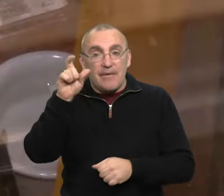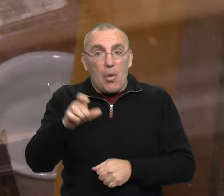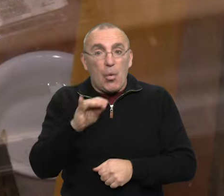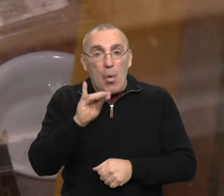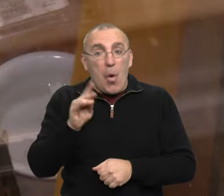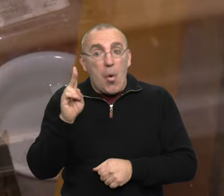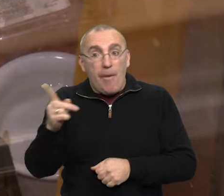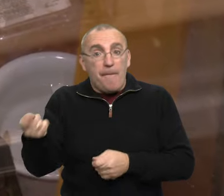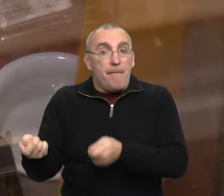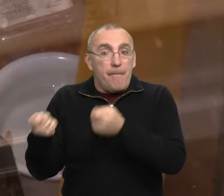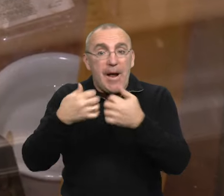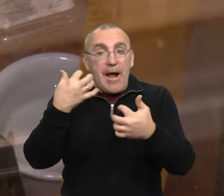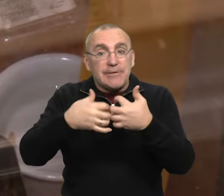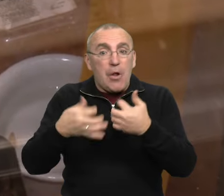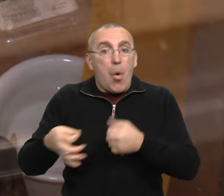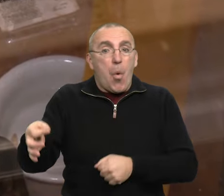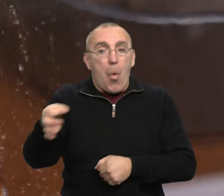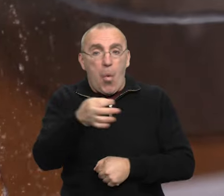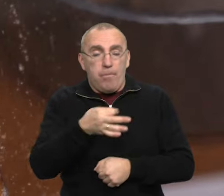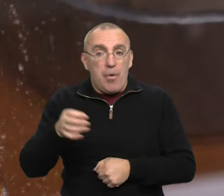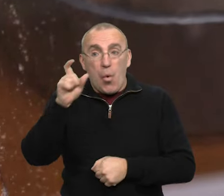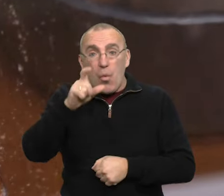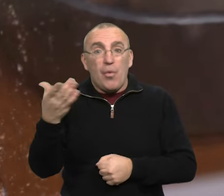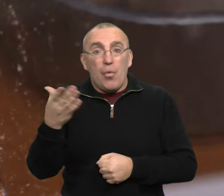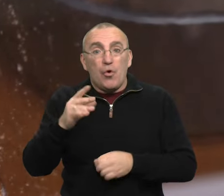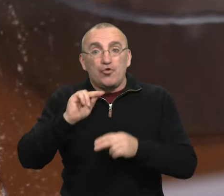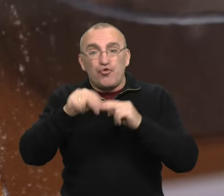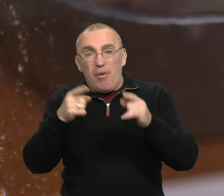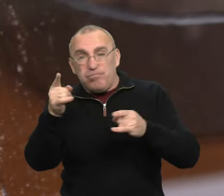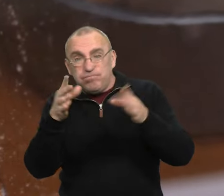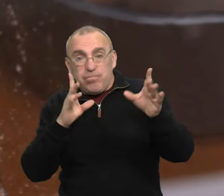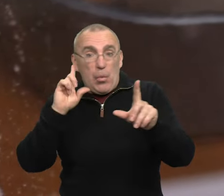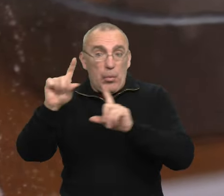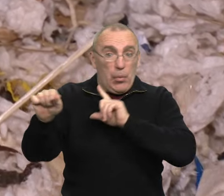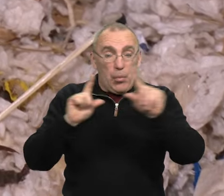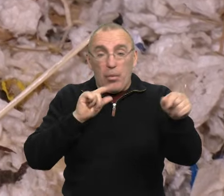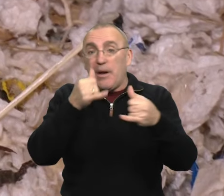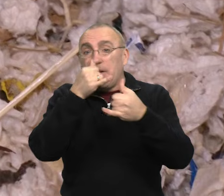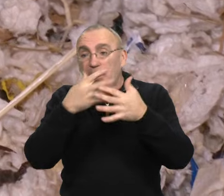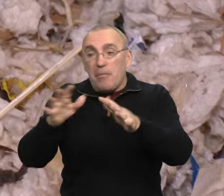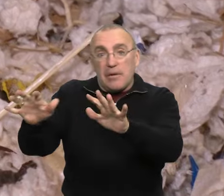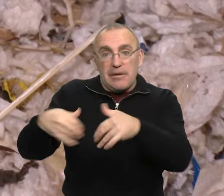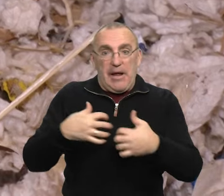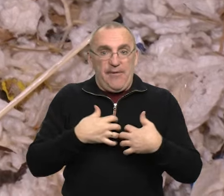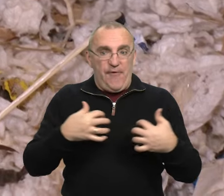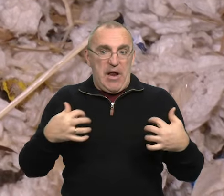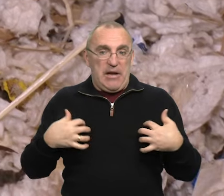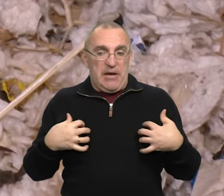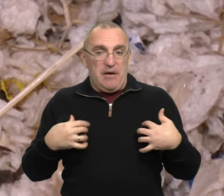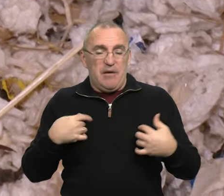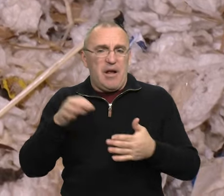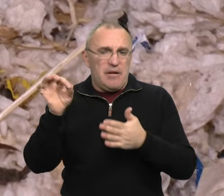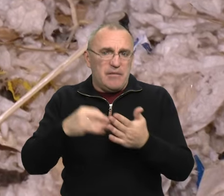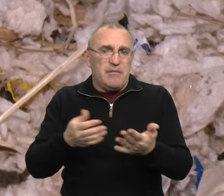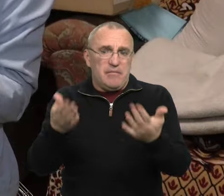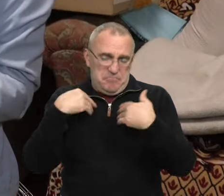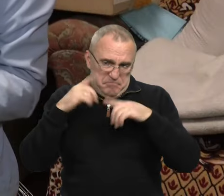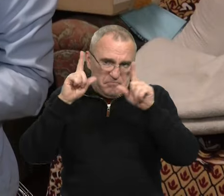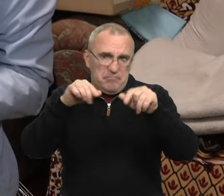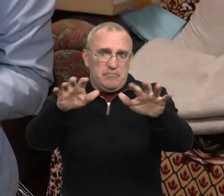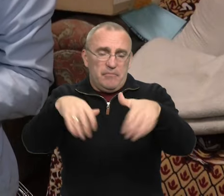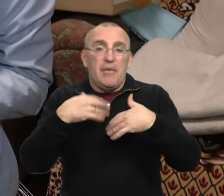коблик їх привезла з Херсонської області люди які через обстріли виїжджали звідта не могли забрати тварин я зразу сказала да поїду